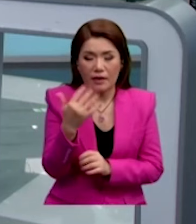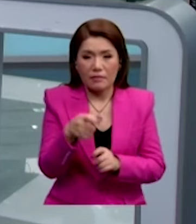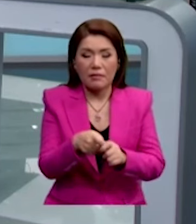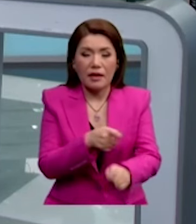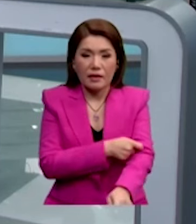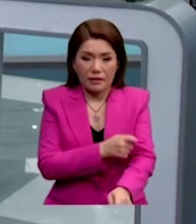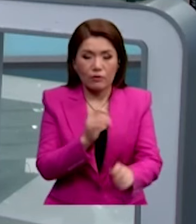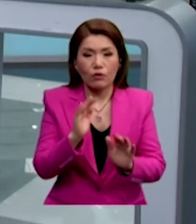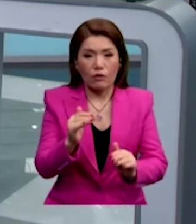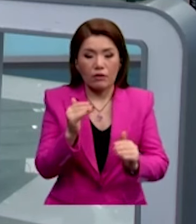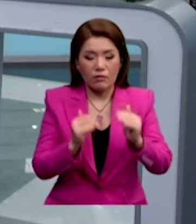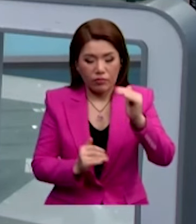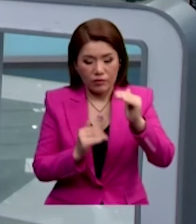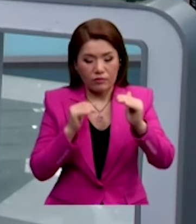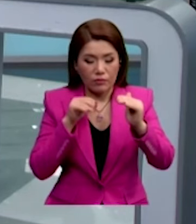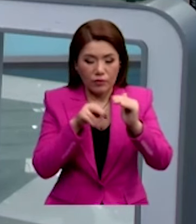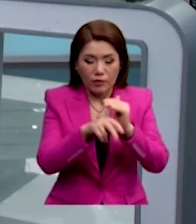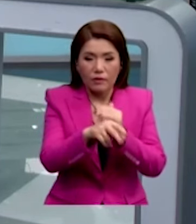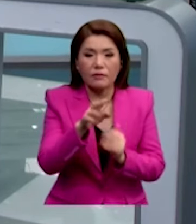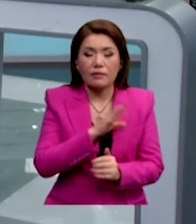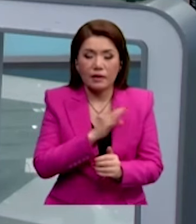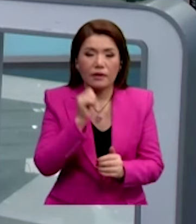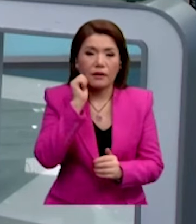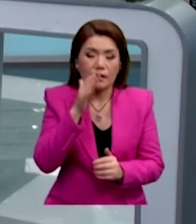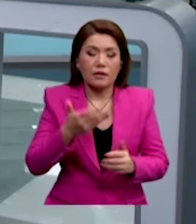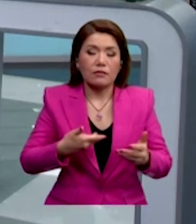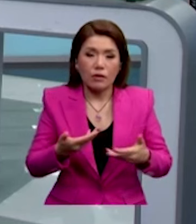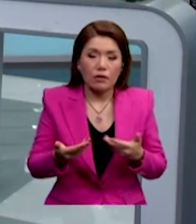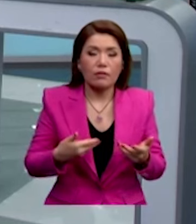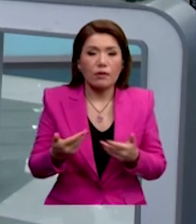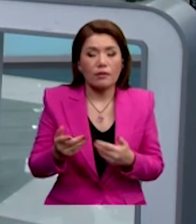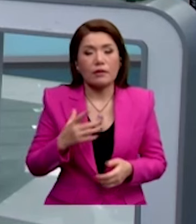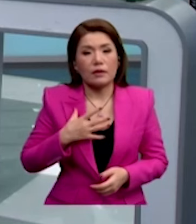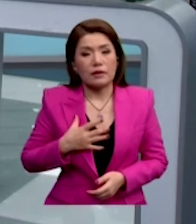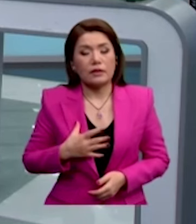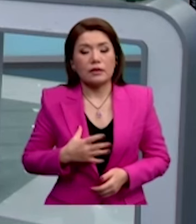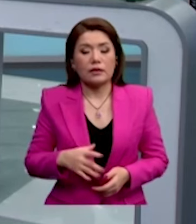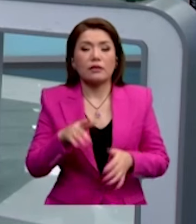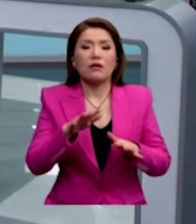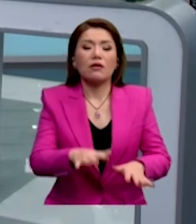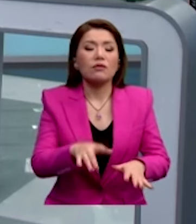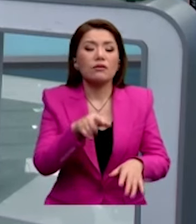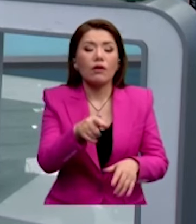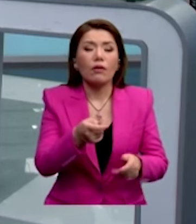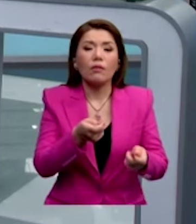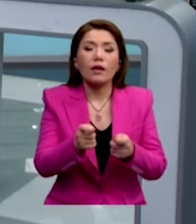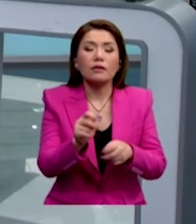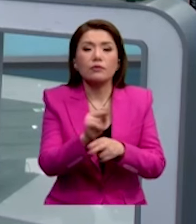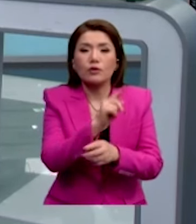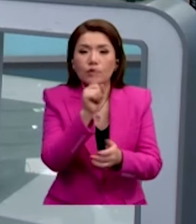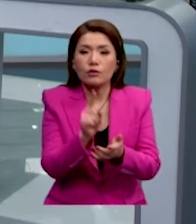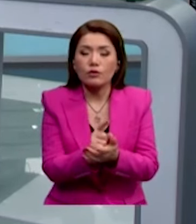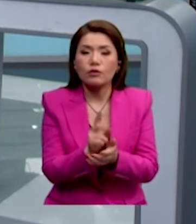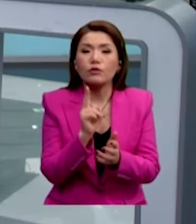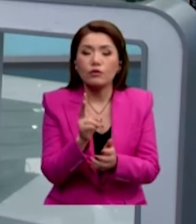отырған. Бірақ төте жол болғасын тұрғындар амалсыз күнбе-күн кесіп өтуге мәжбүр. Қалпы қираған нысан кімнің теңгерімінде,